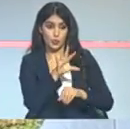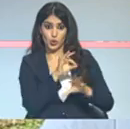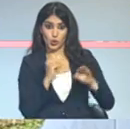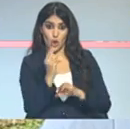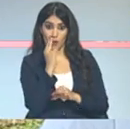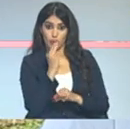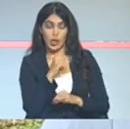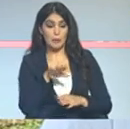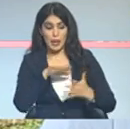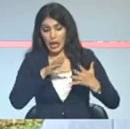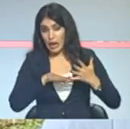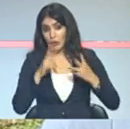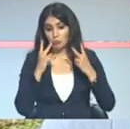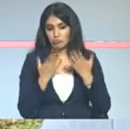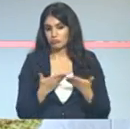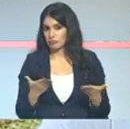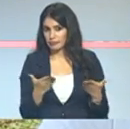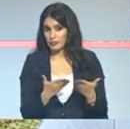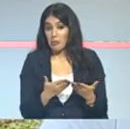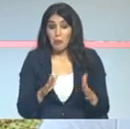اخر حاجه نتوقع